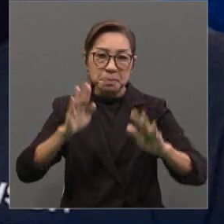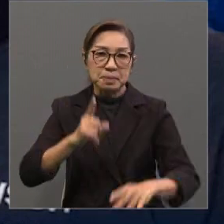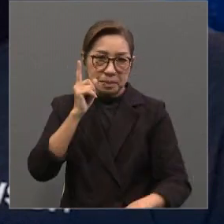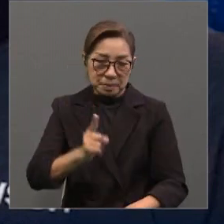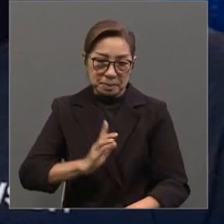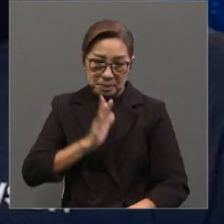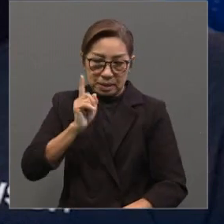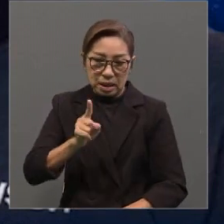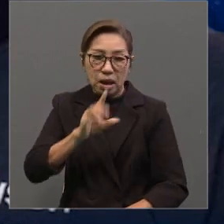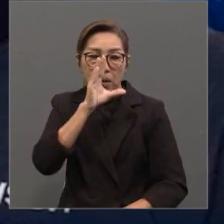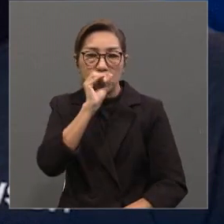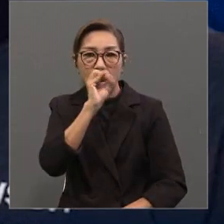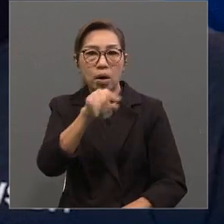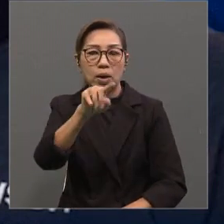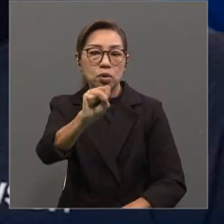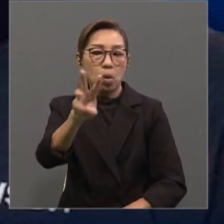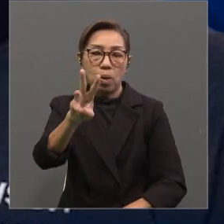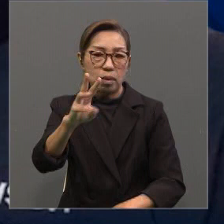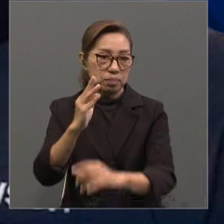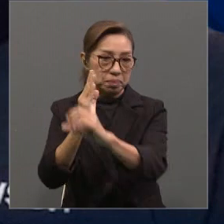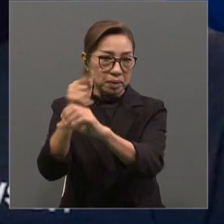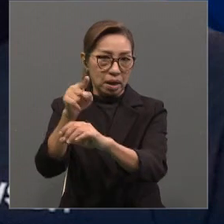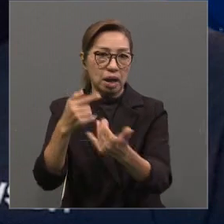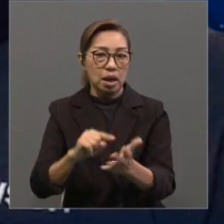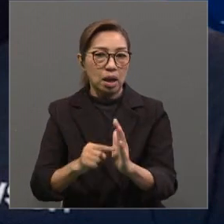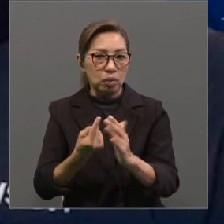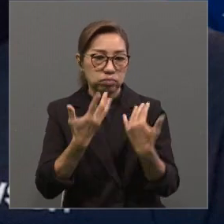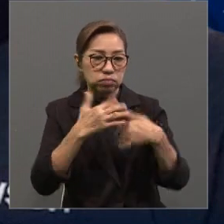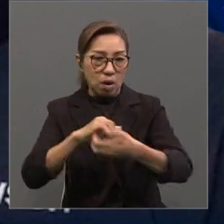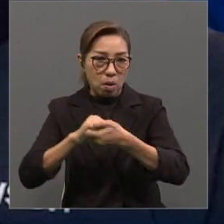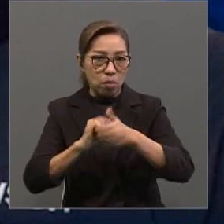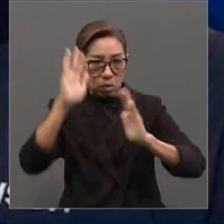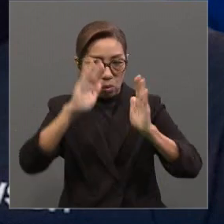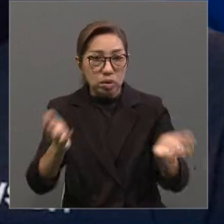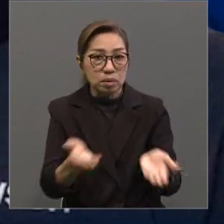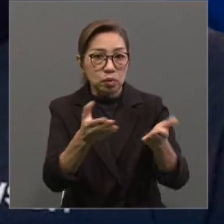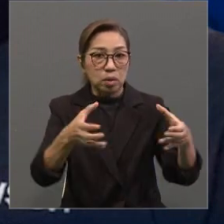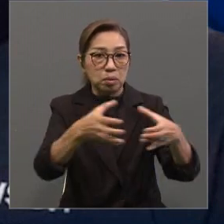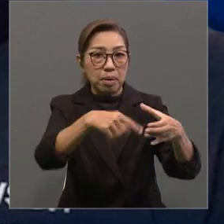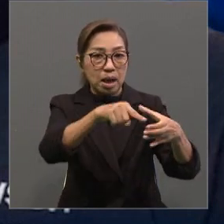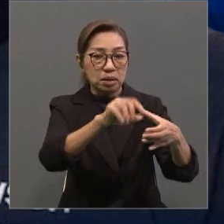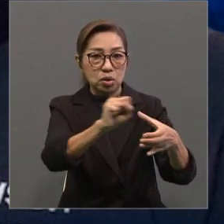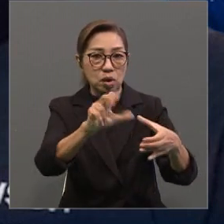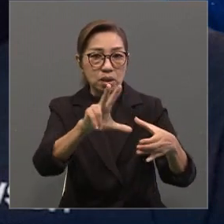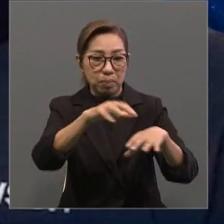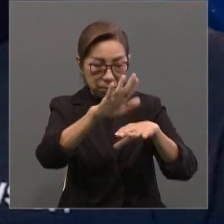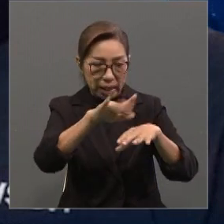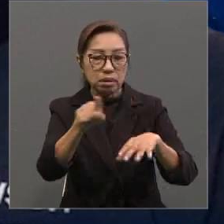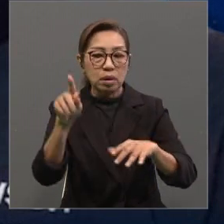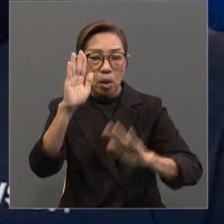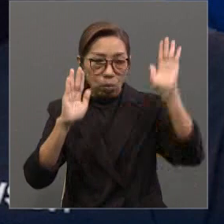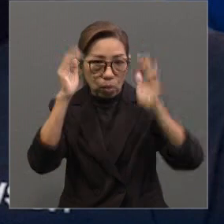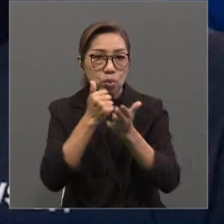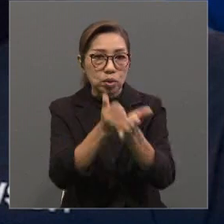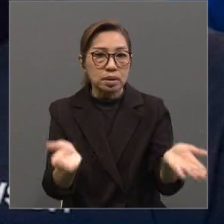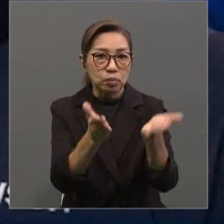ด้วยการออกมาประกาศปิดสวิตช์สว.ร่วมโหวตให้พรรคที่รวมกันได้เกิน300ได้มีเสียงครบ